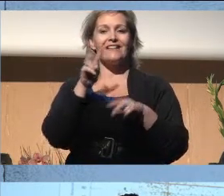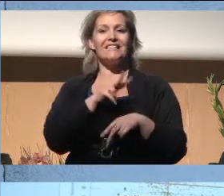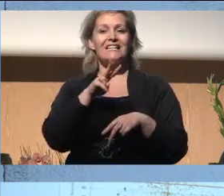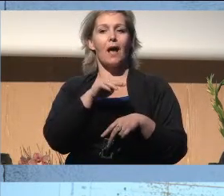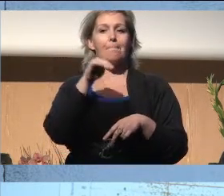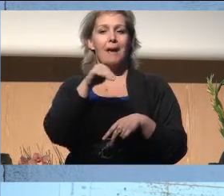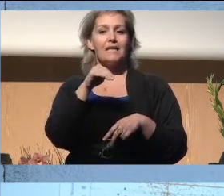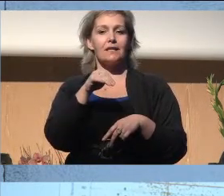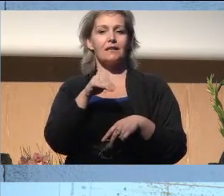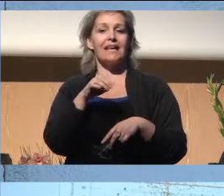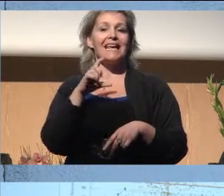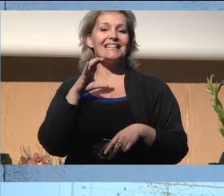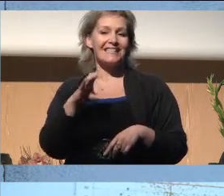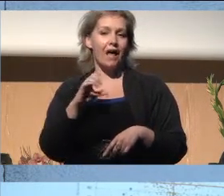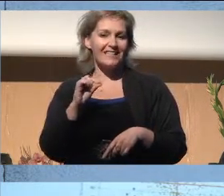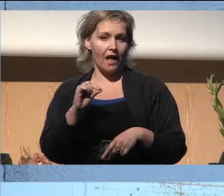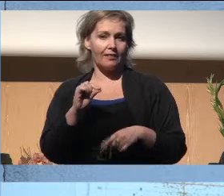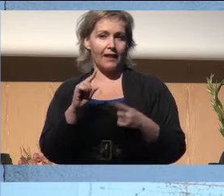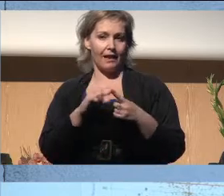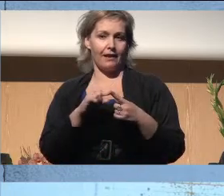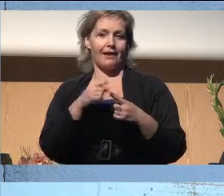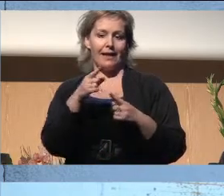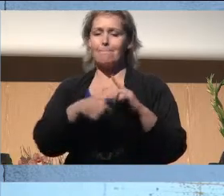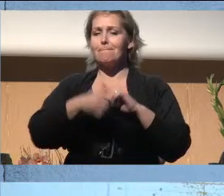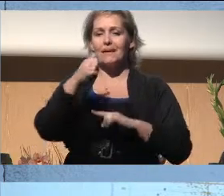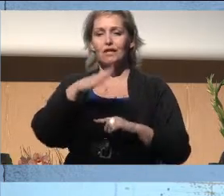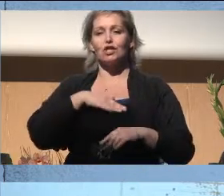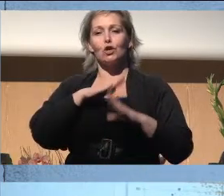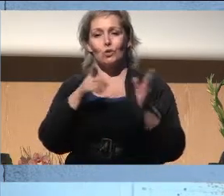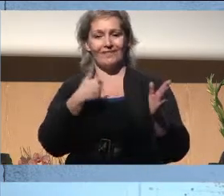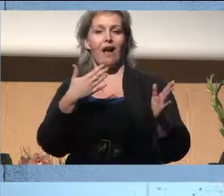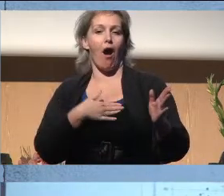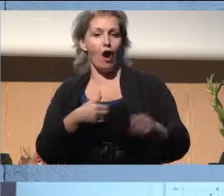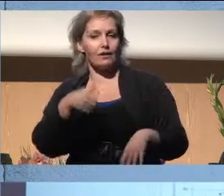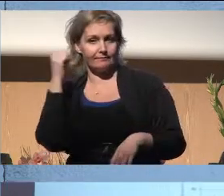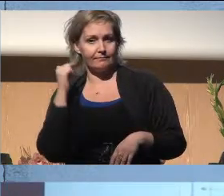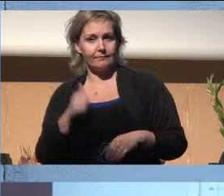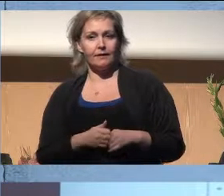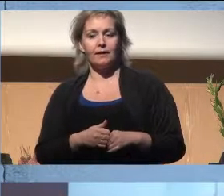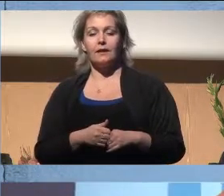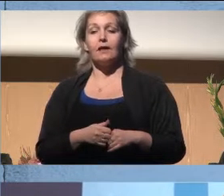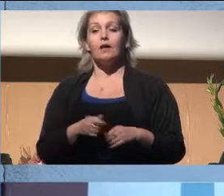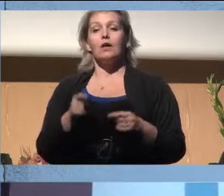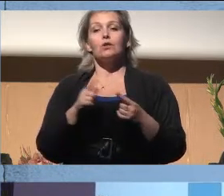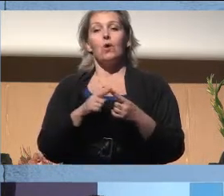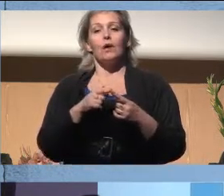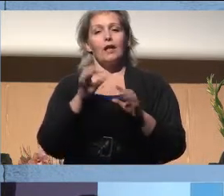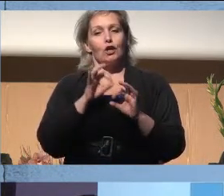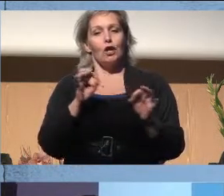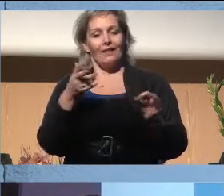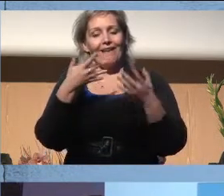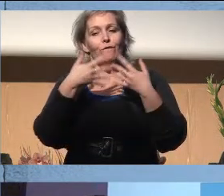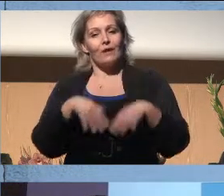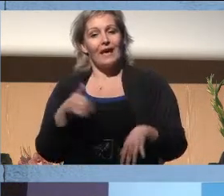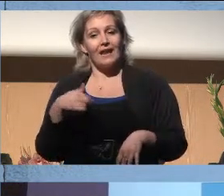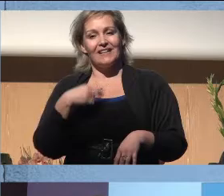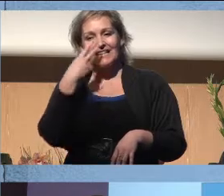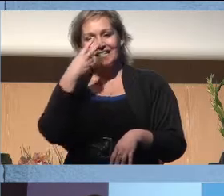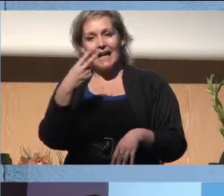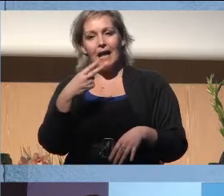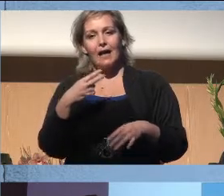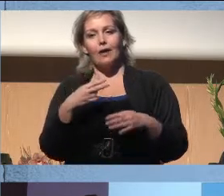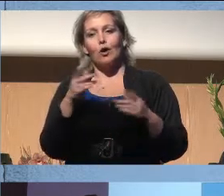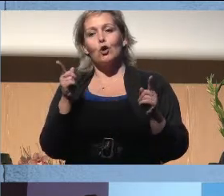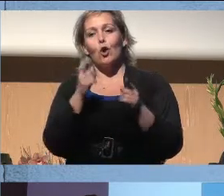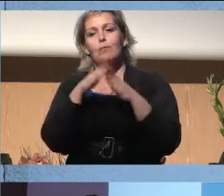Mason i Seattle som idag räknas som ett av de bästa sjukhusen vi har. Så det är uppenbart att det fungerar. Vi ska titta